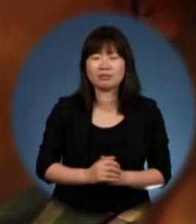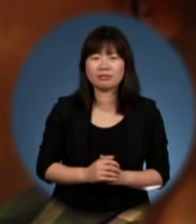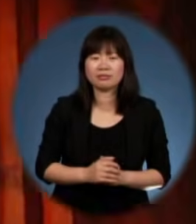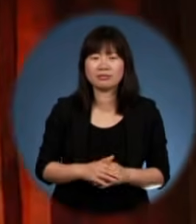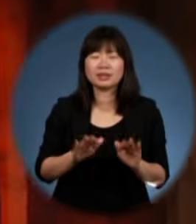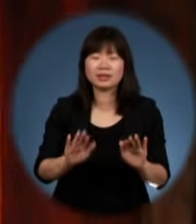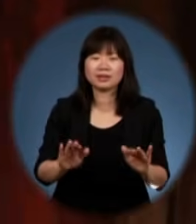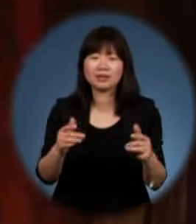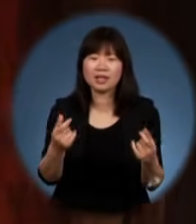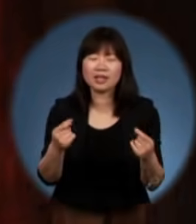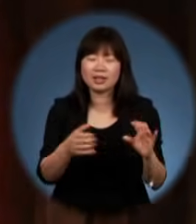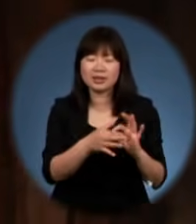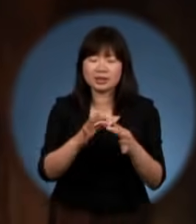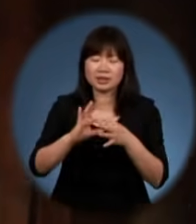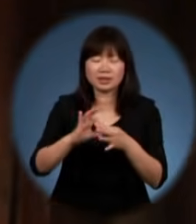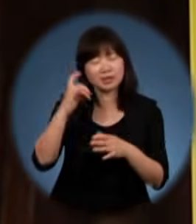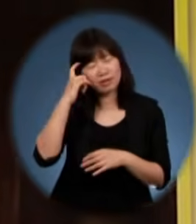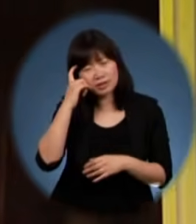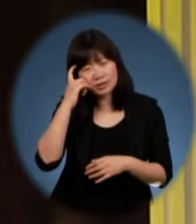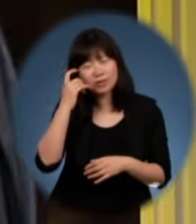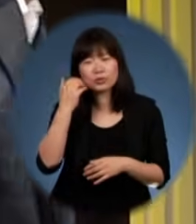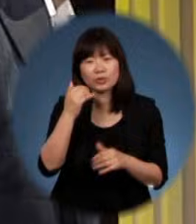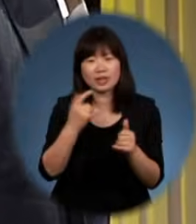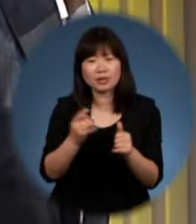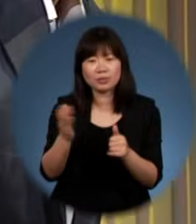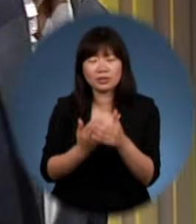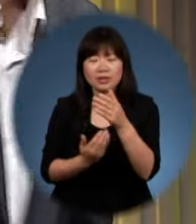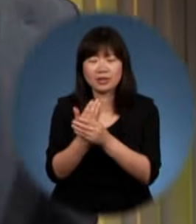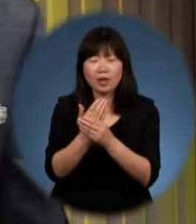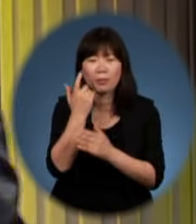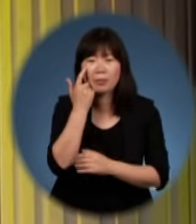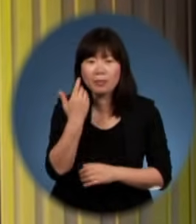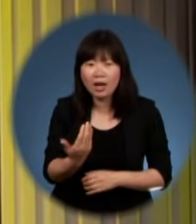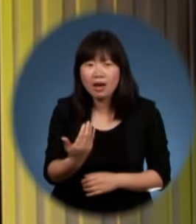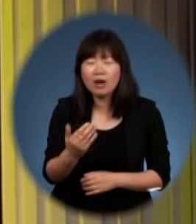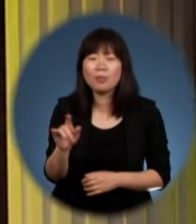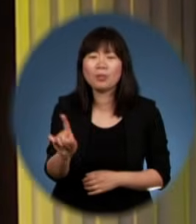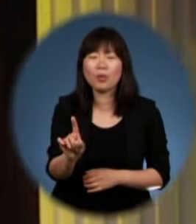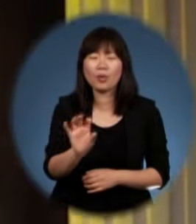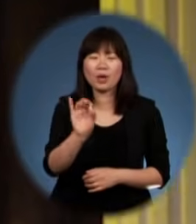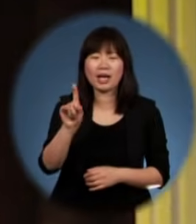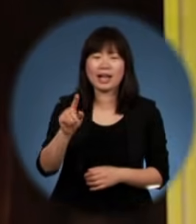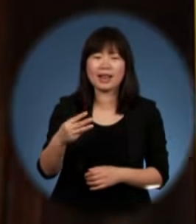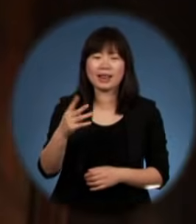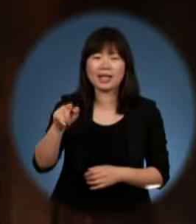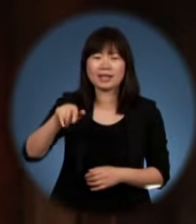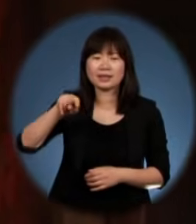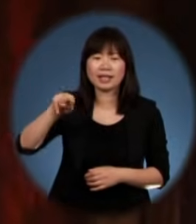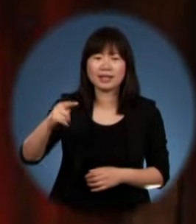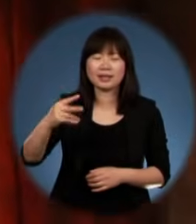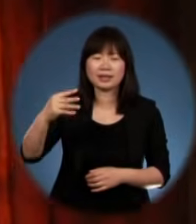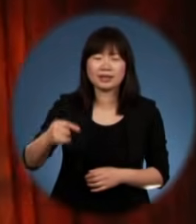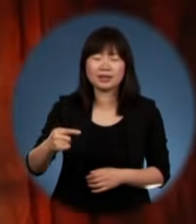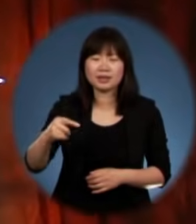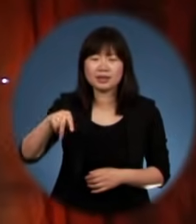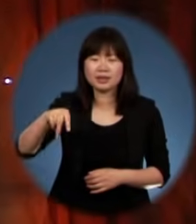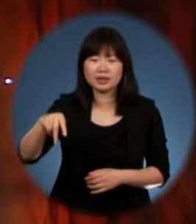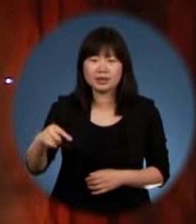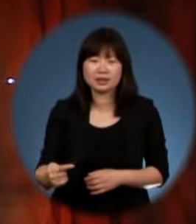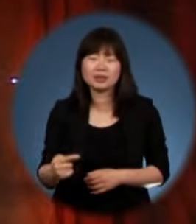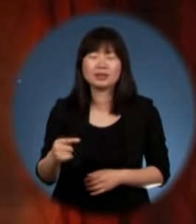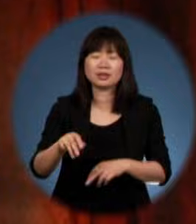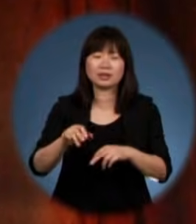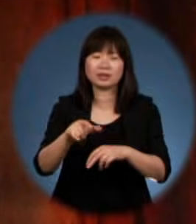자 이러한 그리스에 정신이 누구에게서 나타나 쓸까요 바로 알렉산드로스 대왕에게 나타났습니다